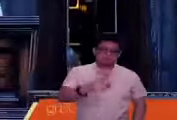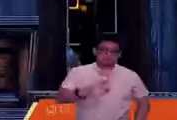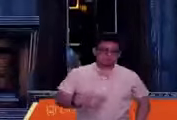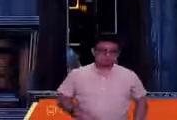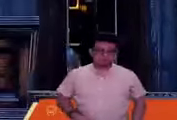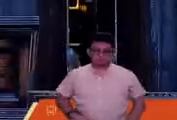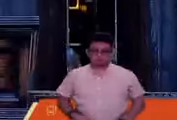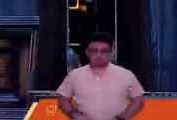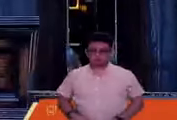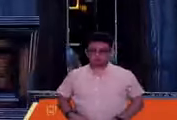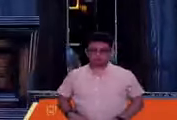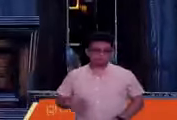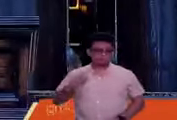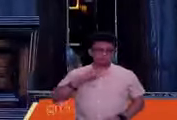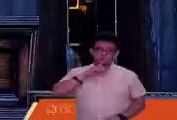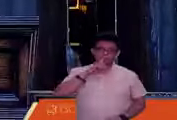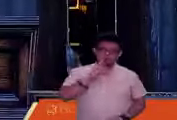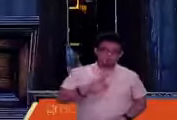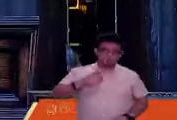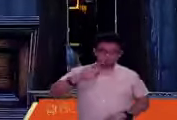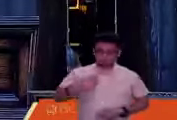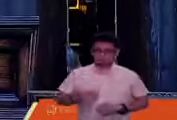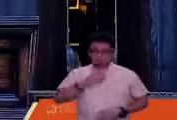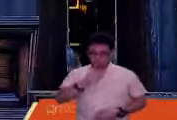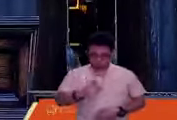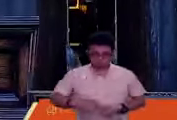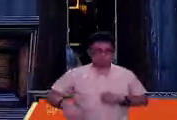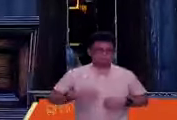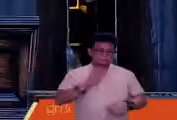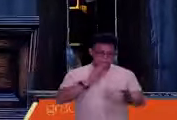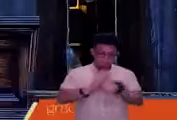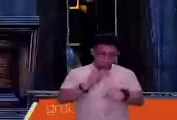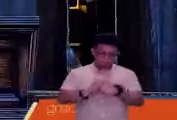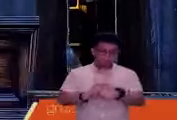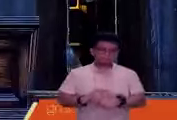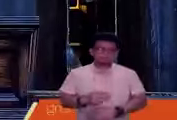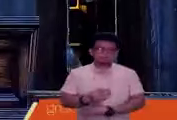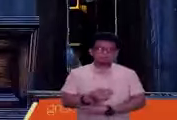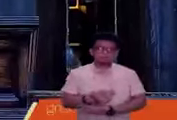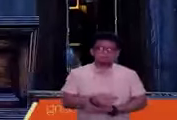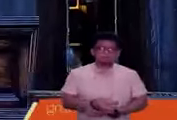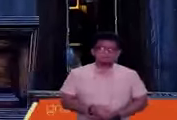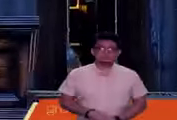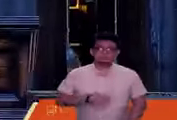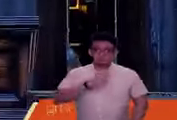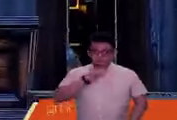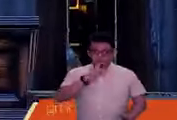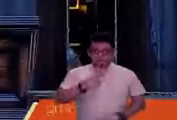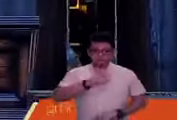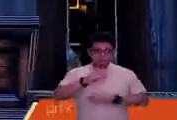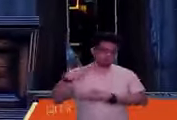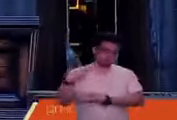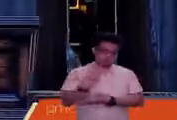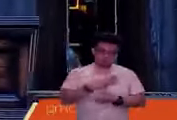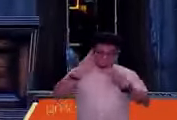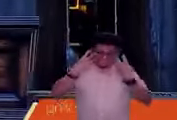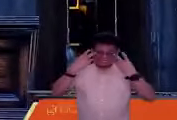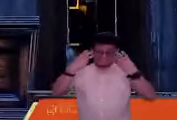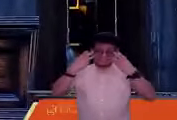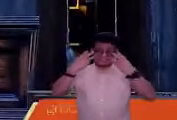ministry. Maubitaw na, nagtanaw-tanaw ko diri sa ministry, sa atong emeritus nga pastor, mga